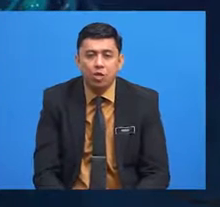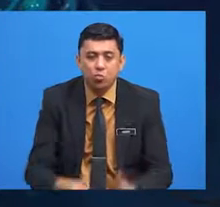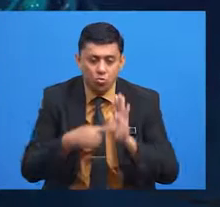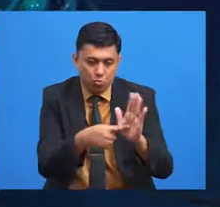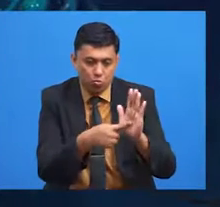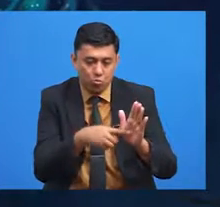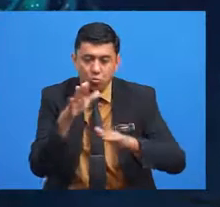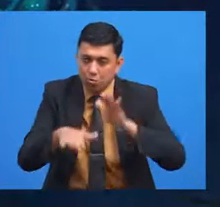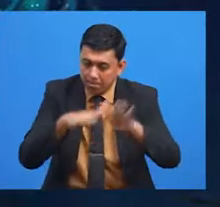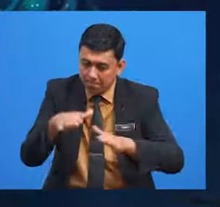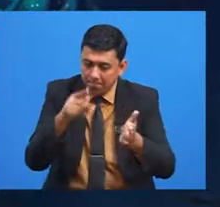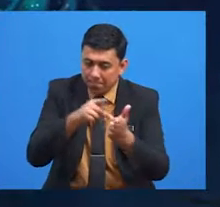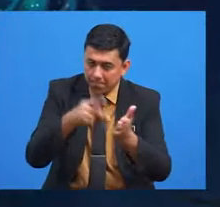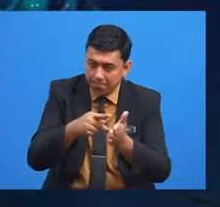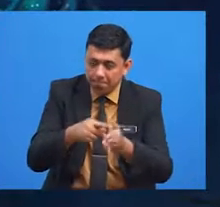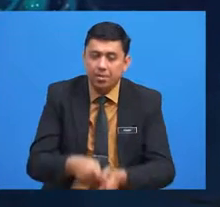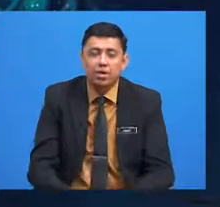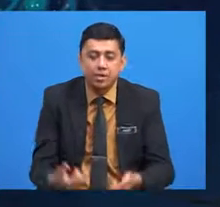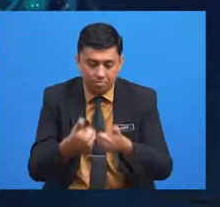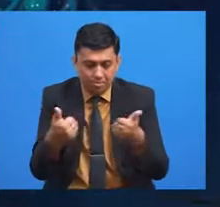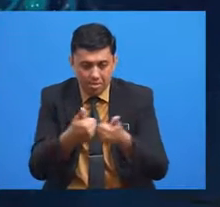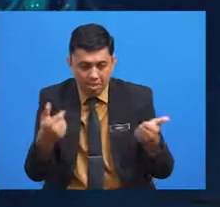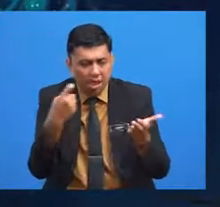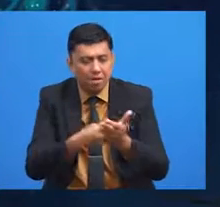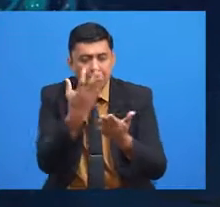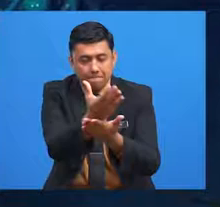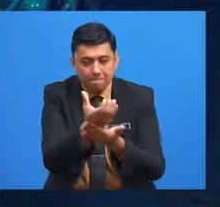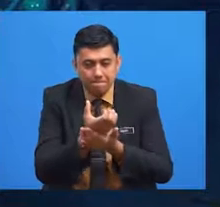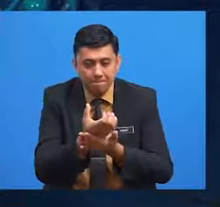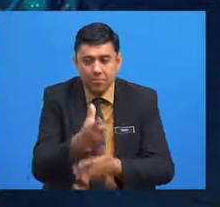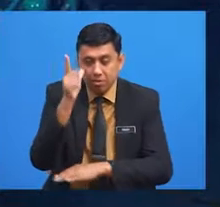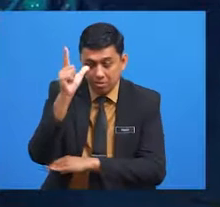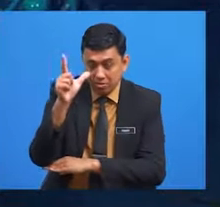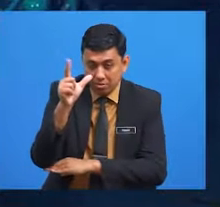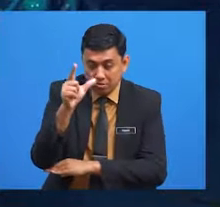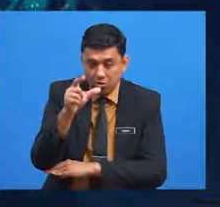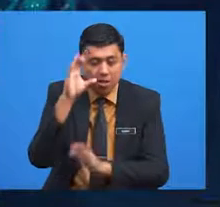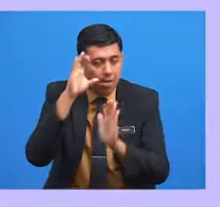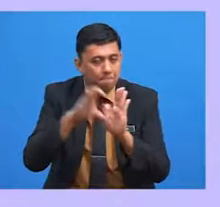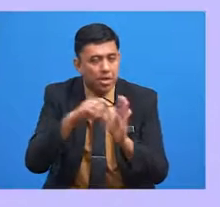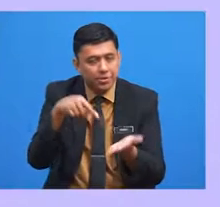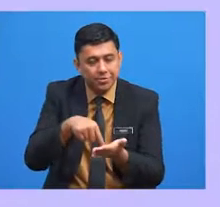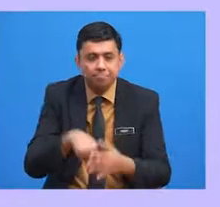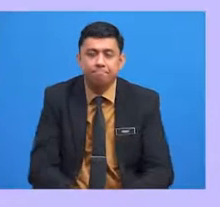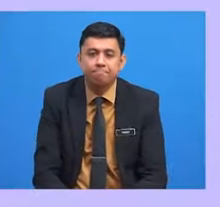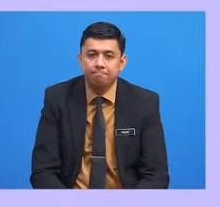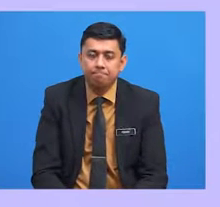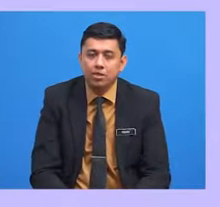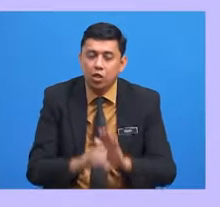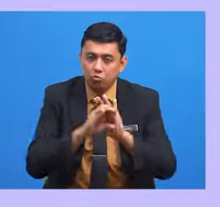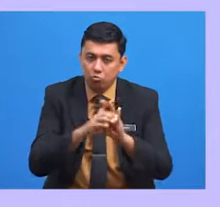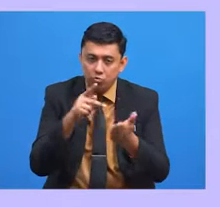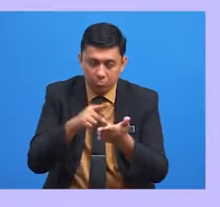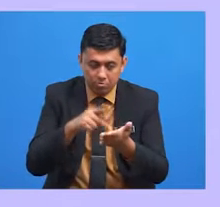tunjukkan langkah-langkah pengiraan keanjalan harga permintaan. Lihat paparan skrin ini. Contoh